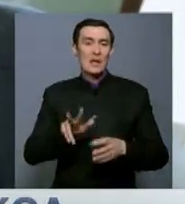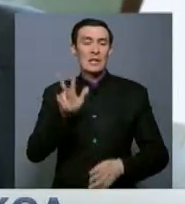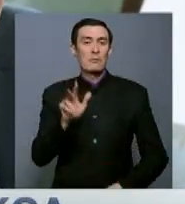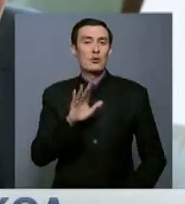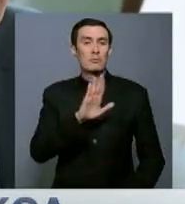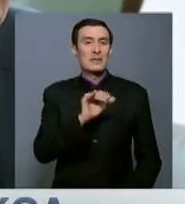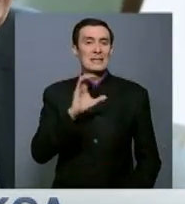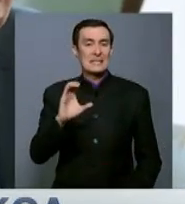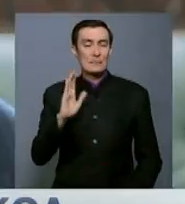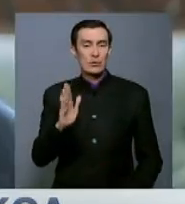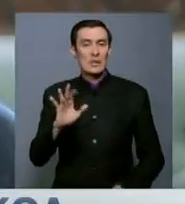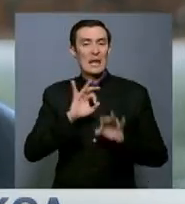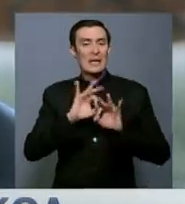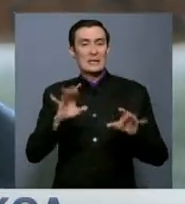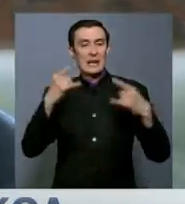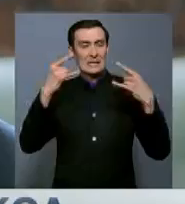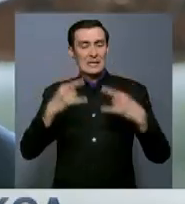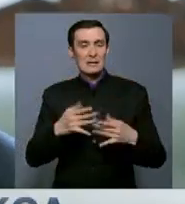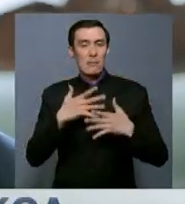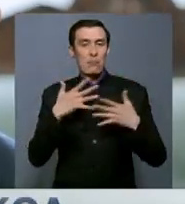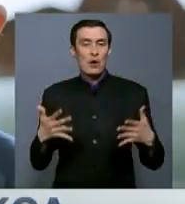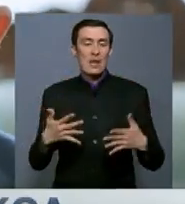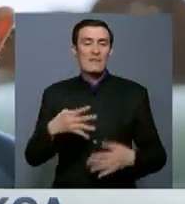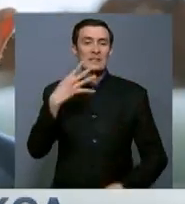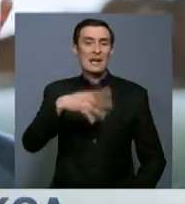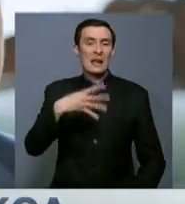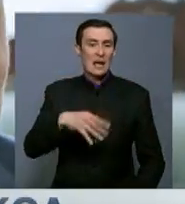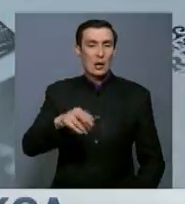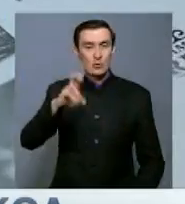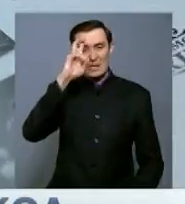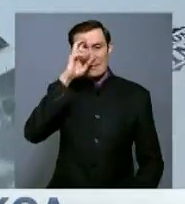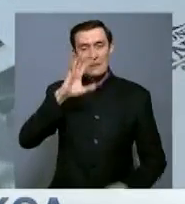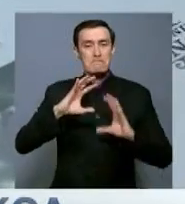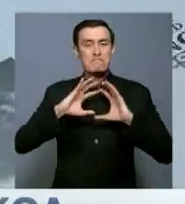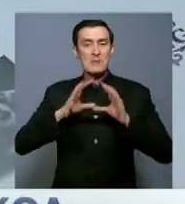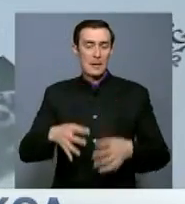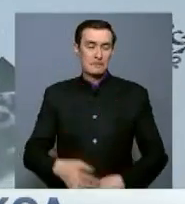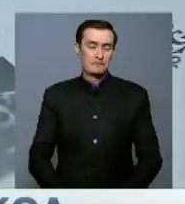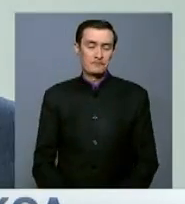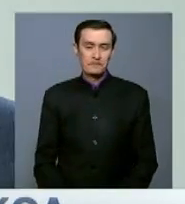WBC, которая будет транслироваться в более чем 40 странах мира.